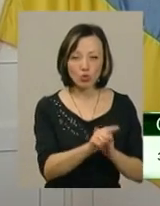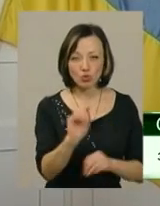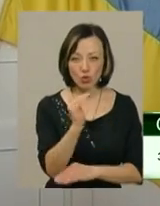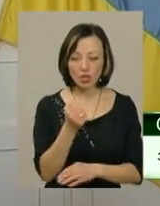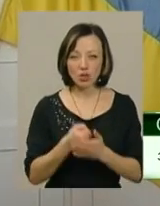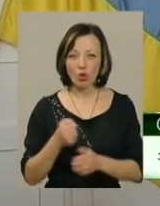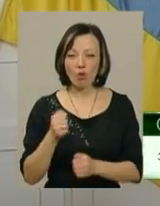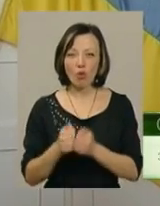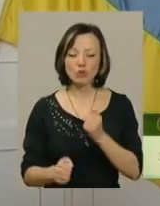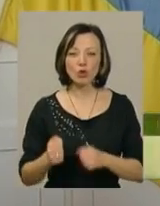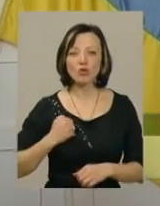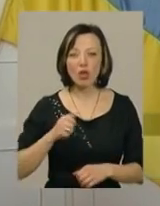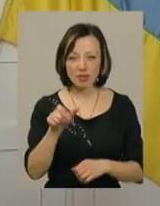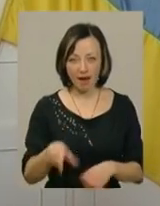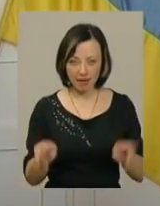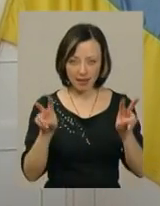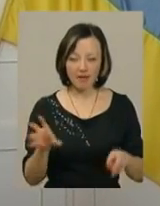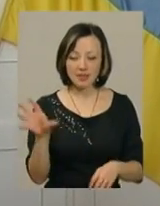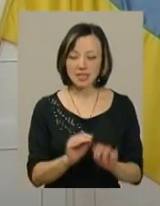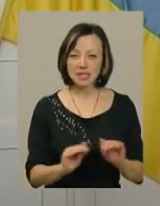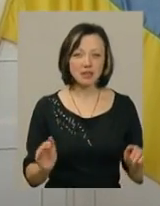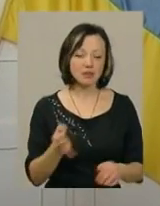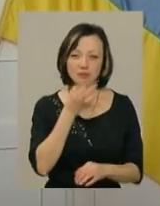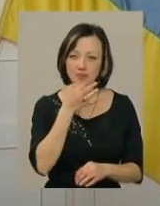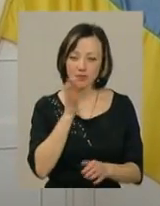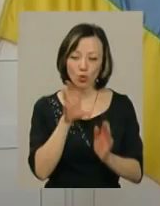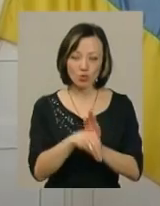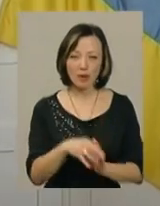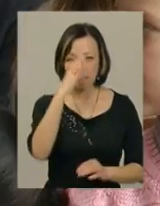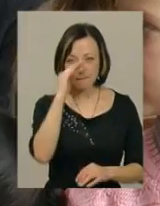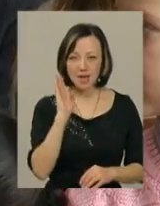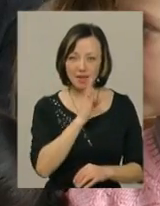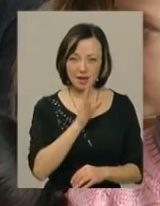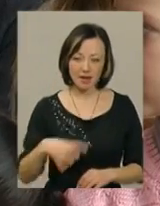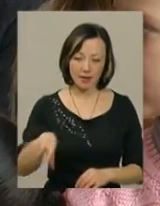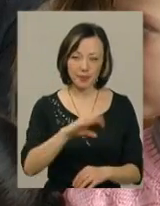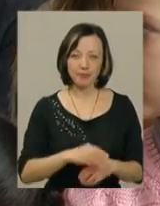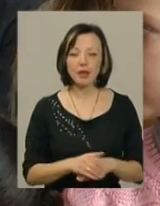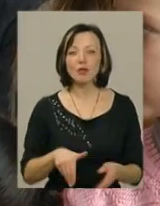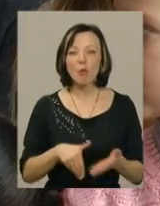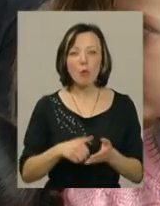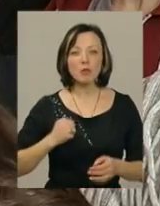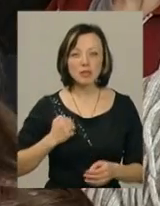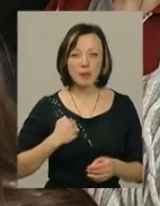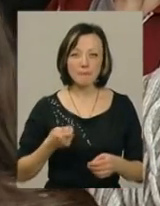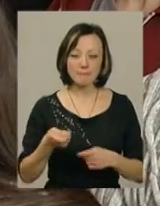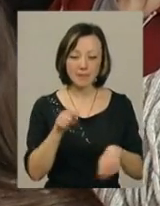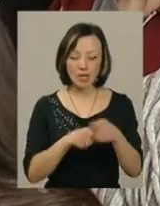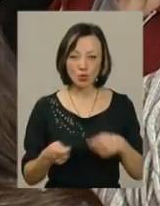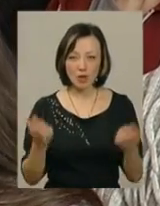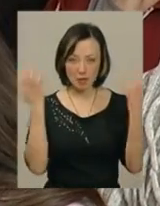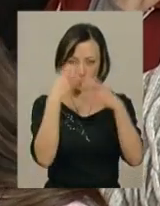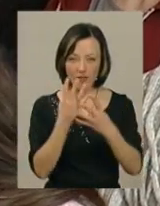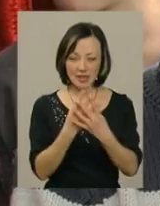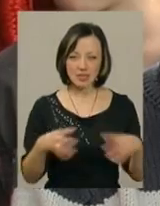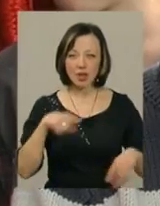учня до кожного солдата. І ви знаєте, всі діти залюбки долучаються, всі батьки. На допомогу бійцям школярі плетуть маскувальні сітки,